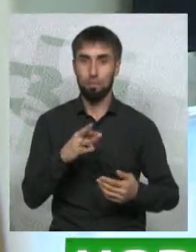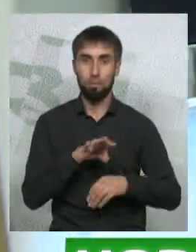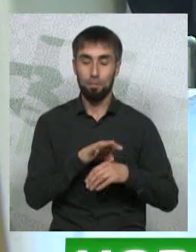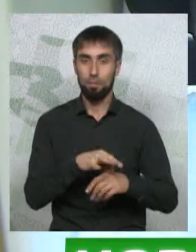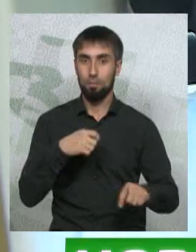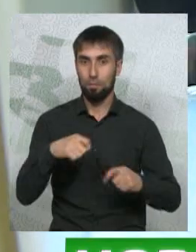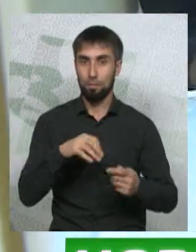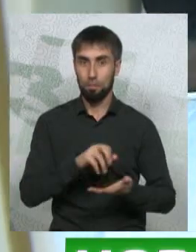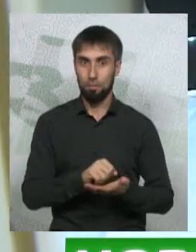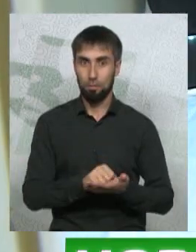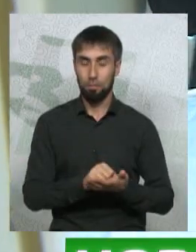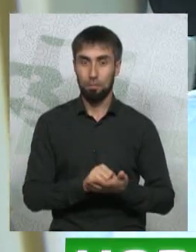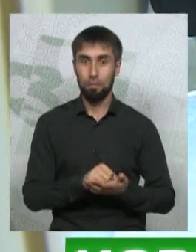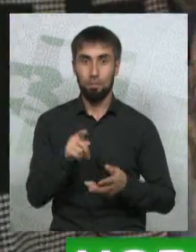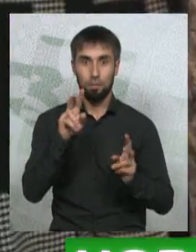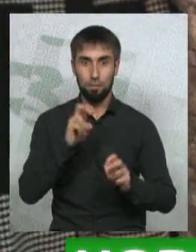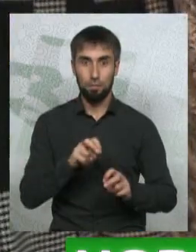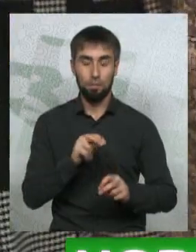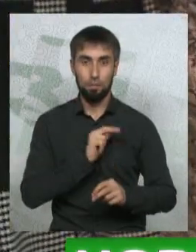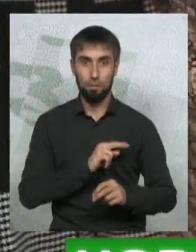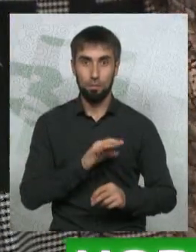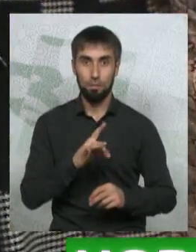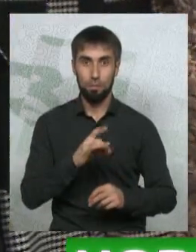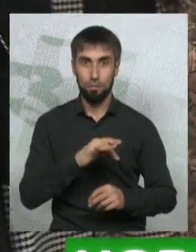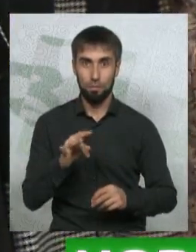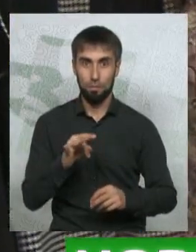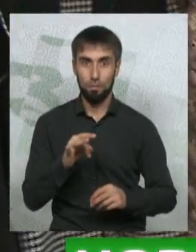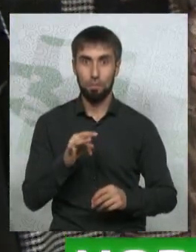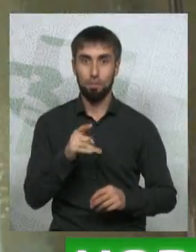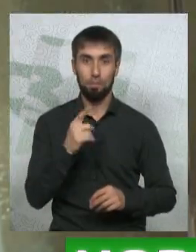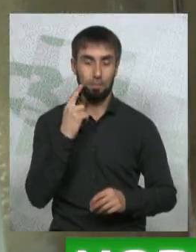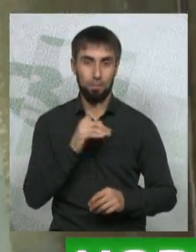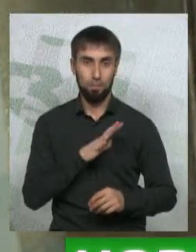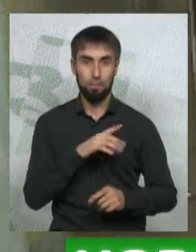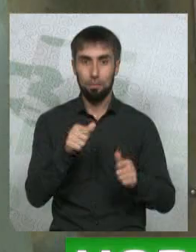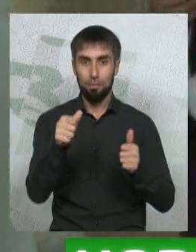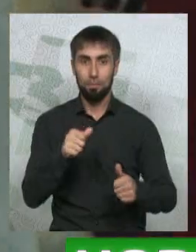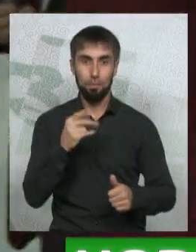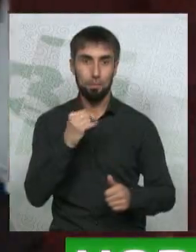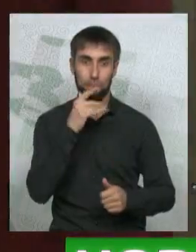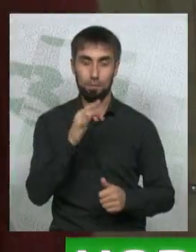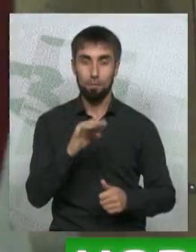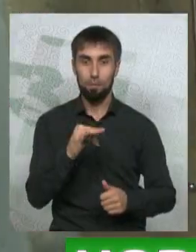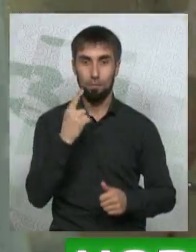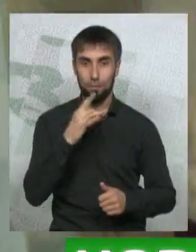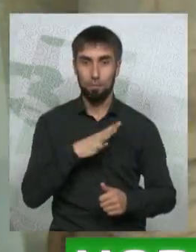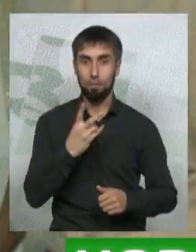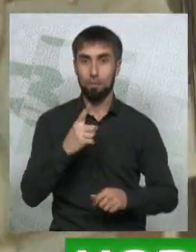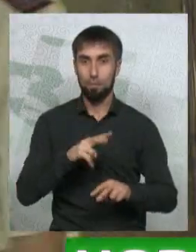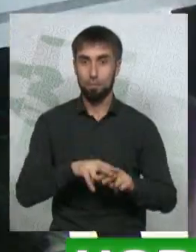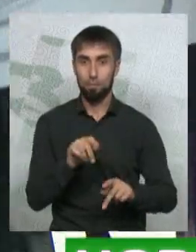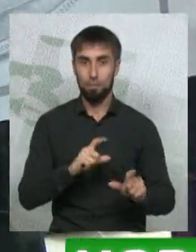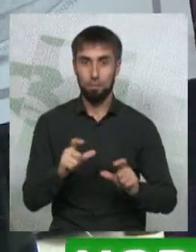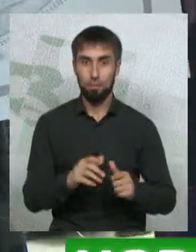ведения торговой деятельности. В ходе проверки сотрудников Роспотребнадзора насторожило объявление, на которое они наткнулись в одном из